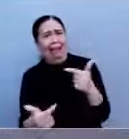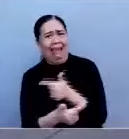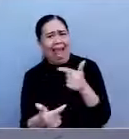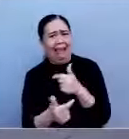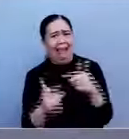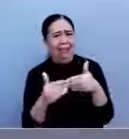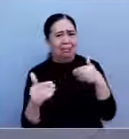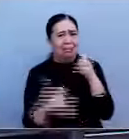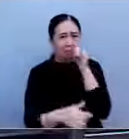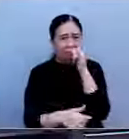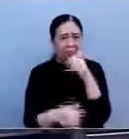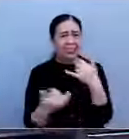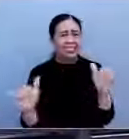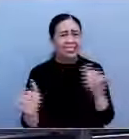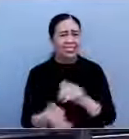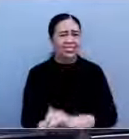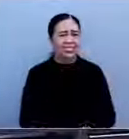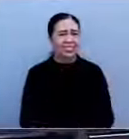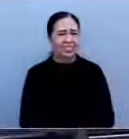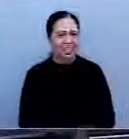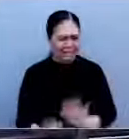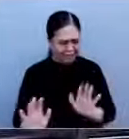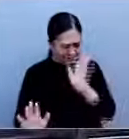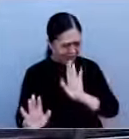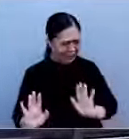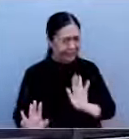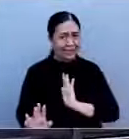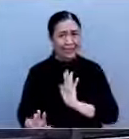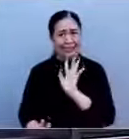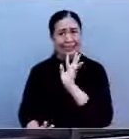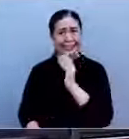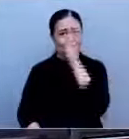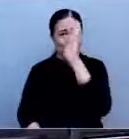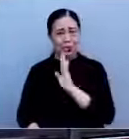tawa. Hoy, nasira yung sopa!